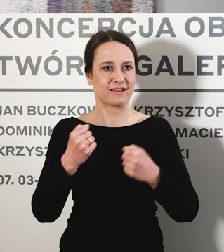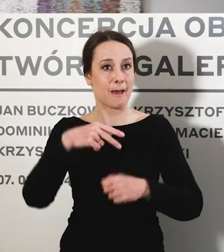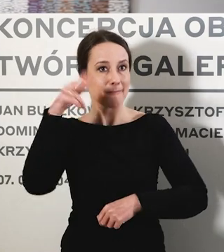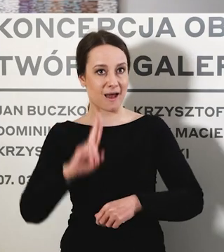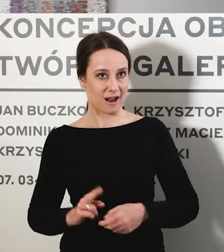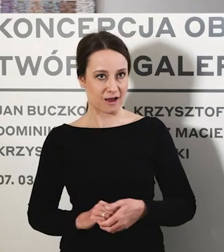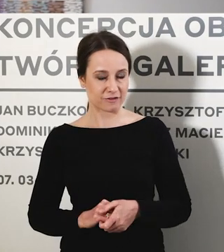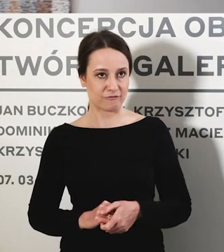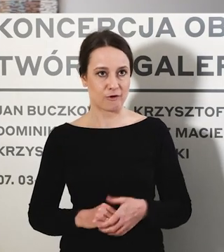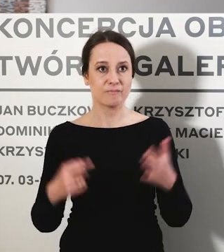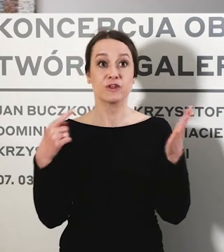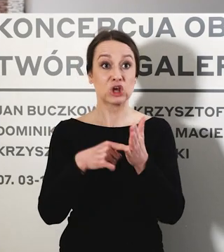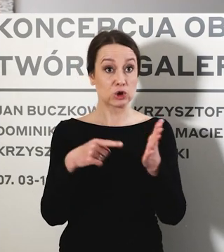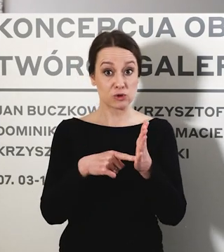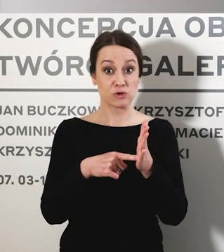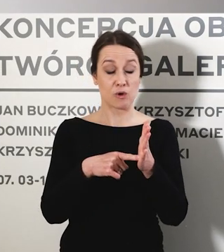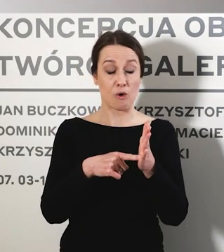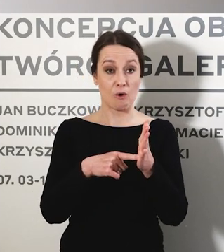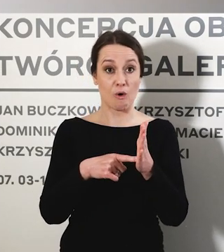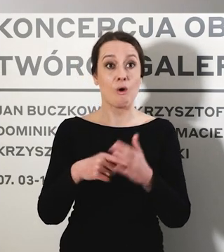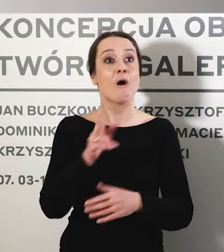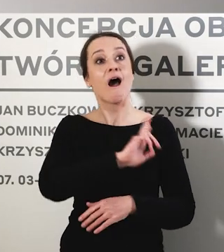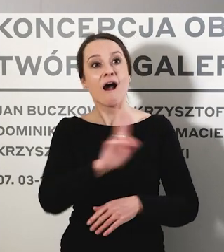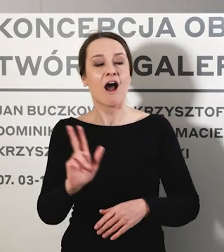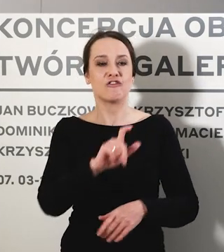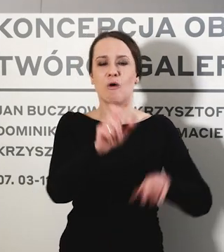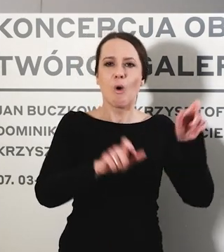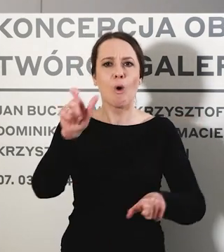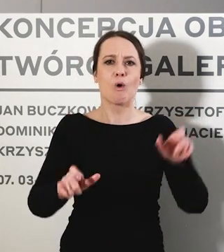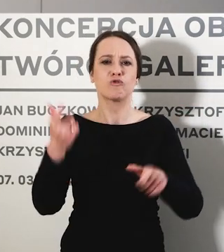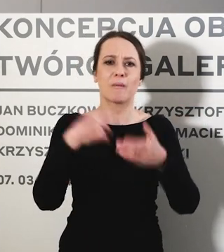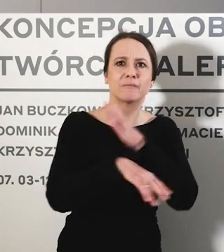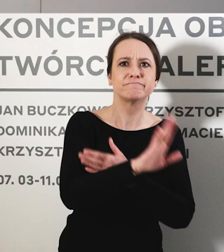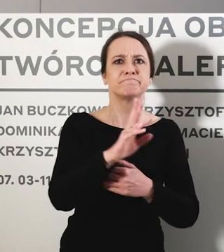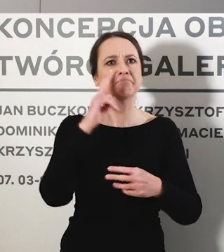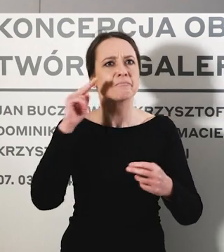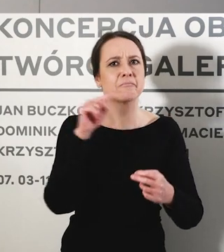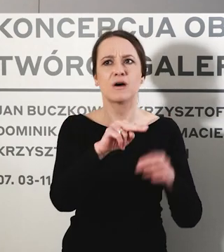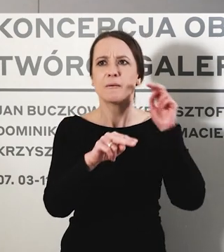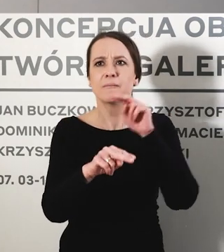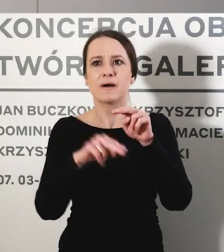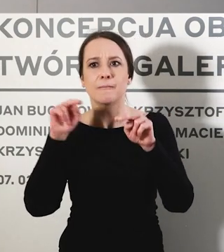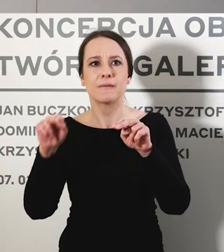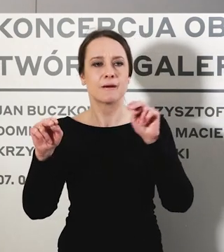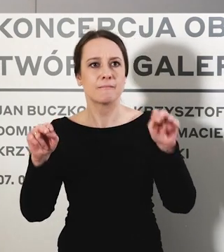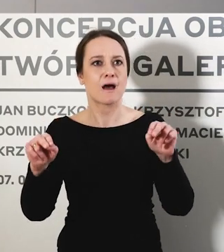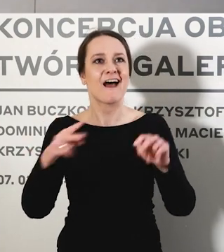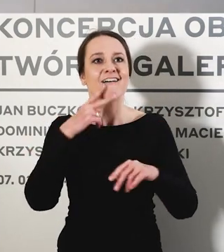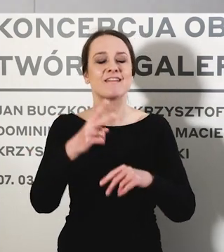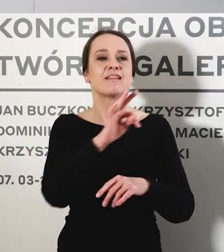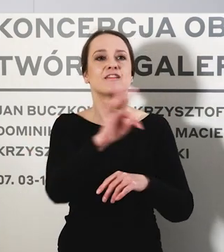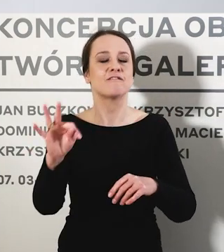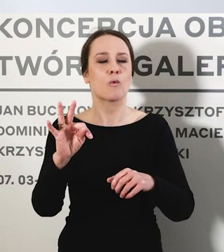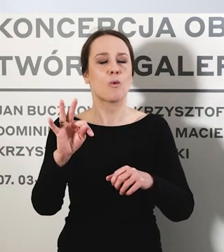inności jaka należy do istoty sztuki każdego z wystawiających uwidaczniają się w pracach poszczególnych artystów